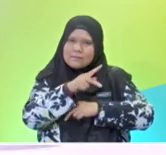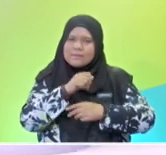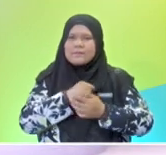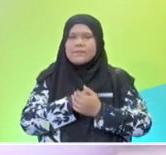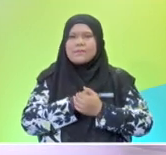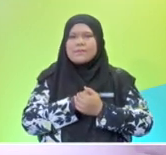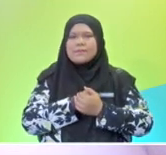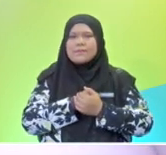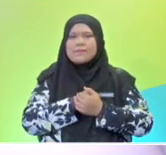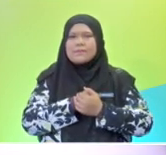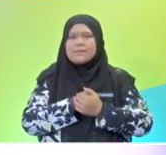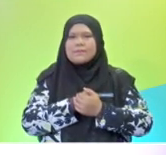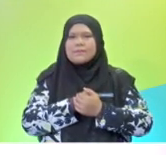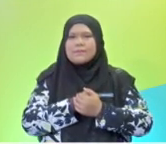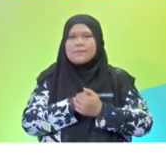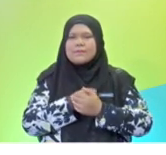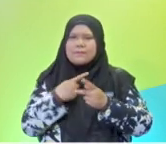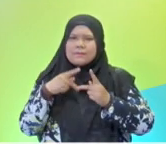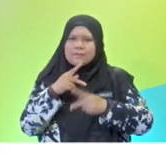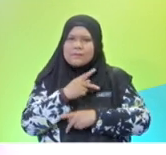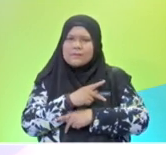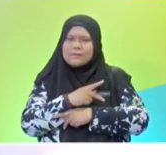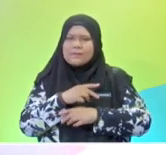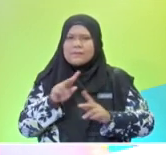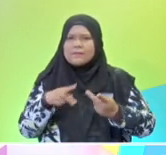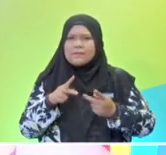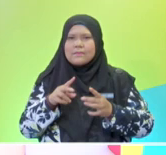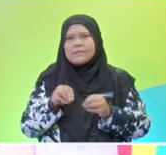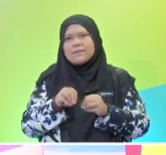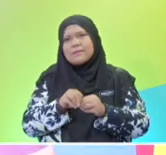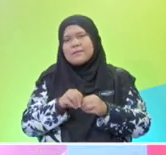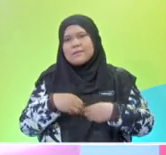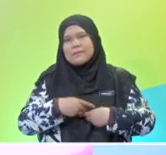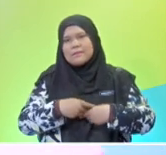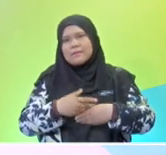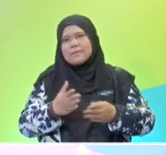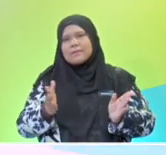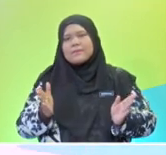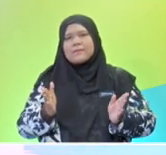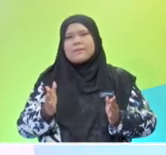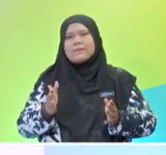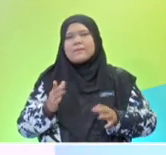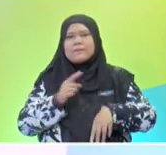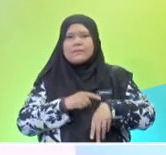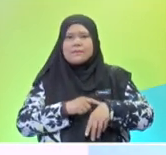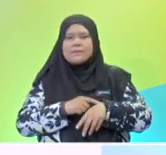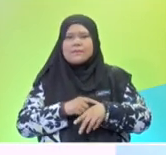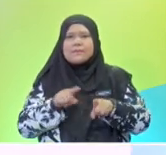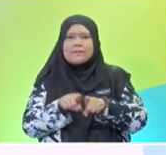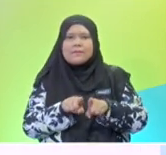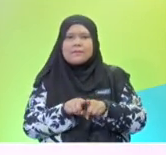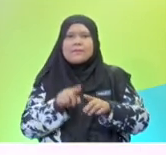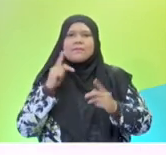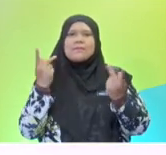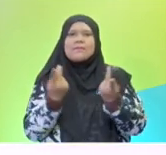pergi berkelah. Kalau kita pergi berkelah ni macam kita meluangkan masa sesama keluarga ya, cikgu.